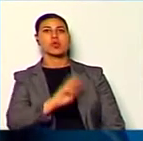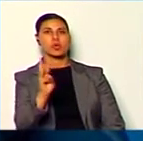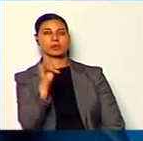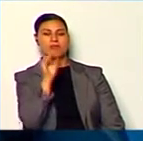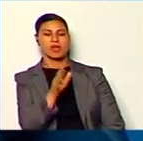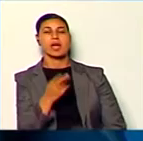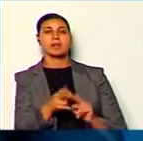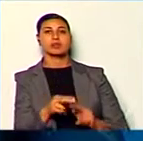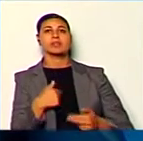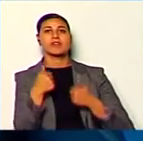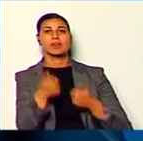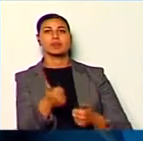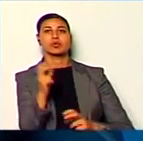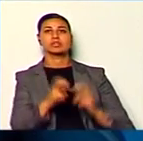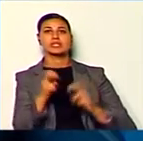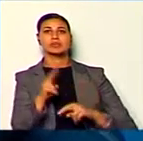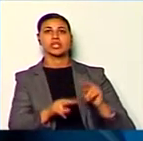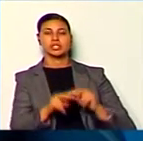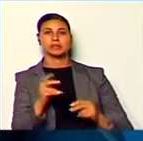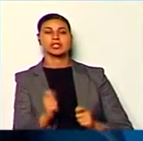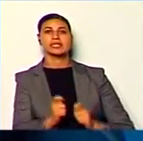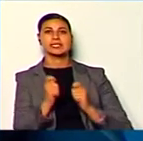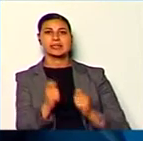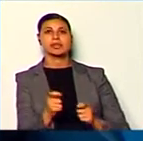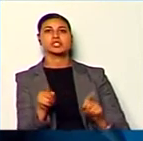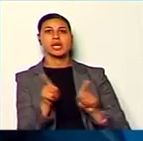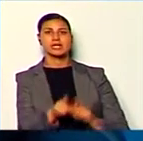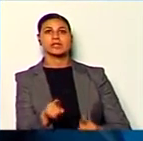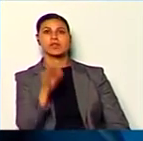ჩვენ დავეხმარებით მათ როგორც საწარმოს აშენებაში და გადაცემაში,